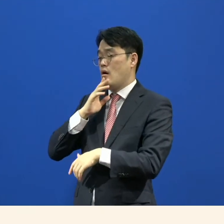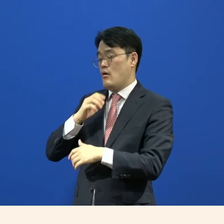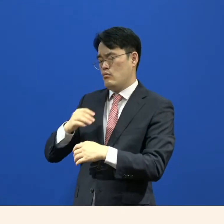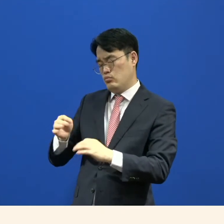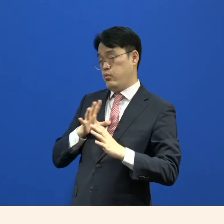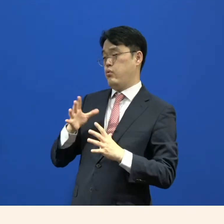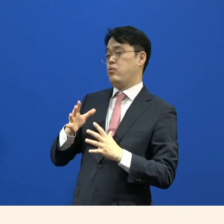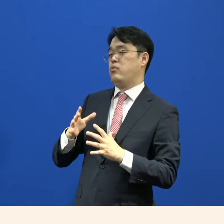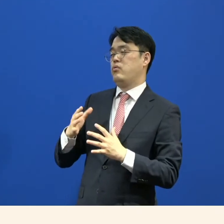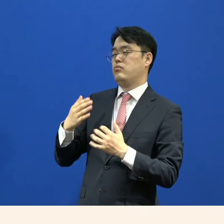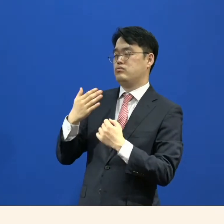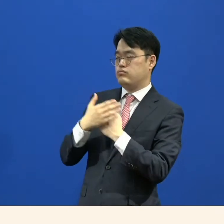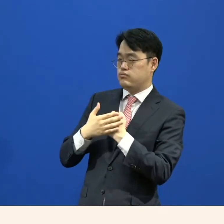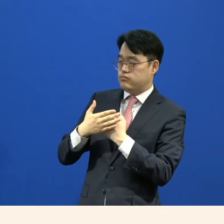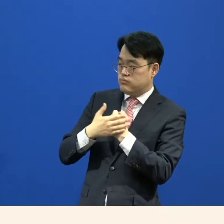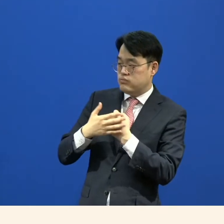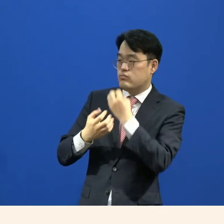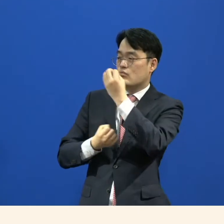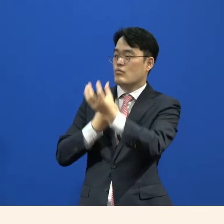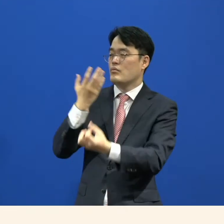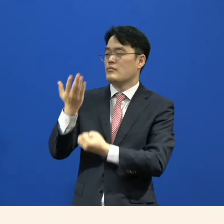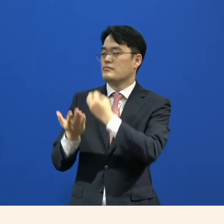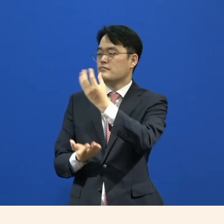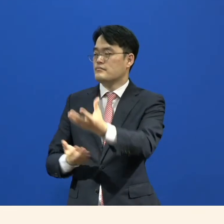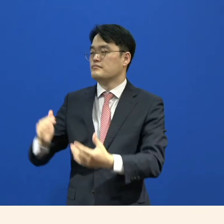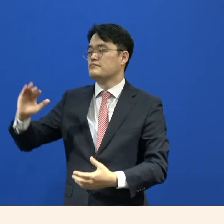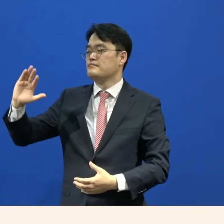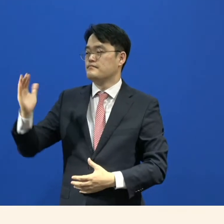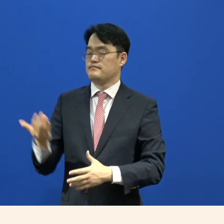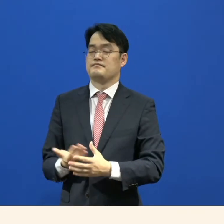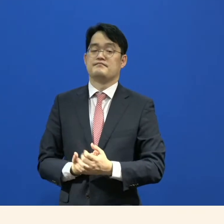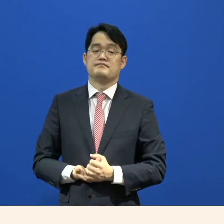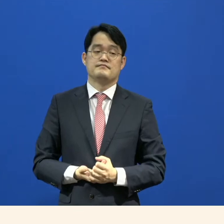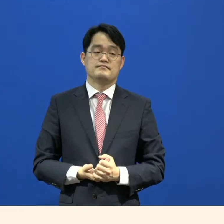우리가 알고서야 어찌 이 십자가를